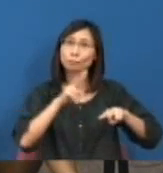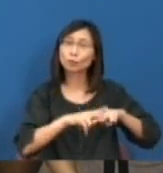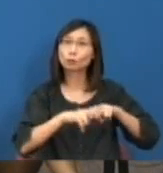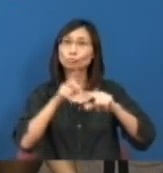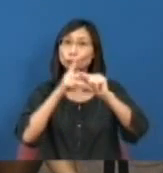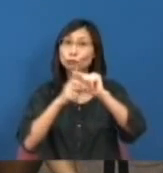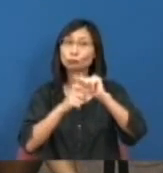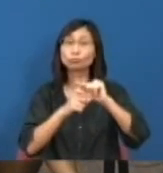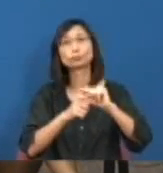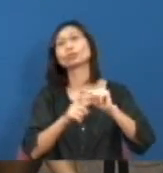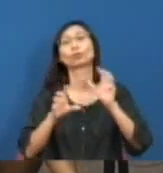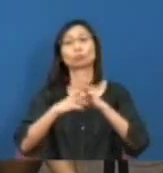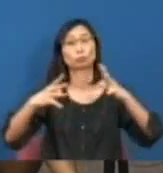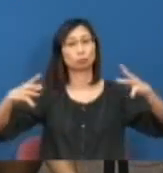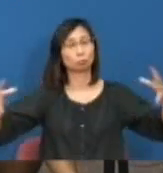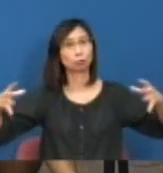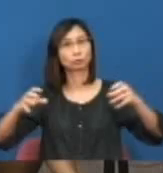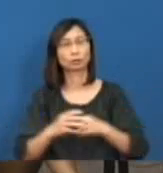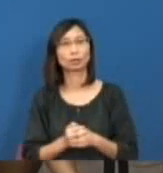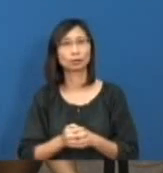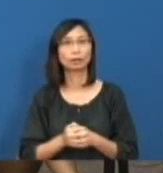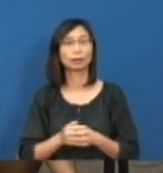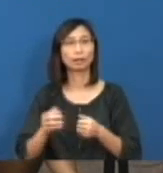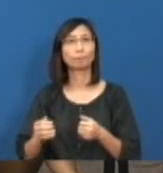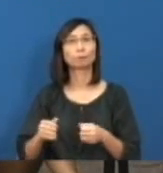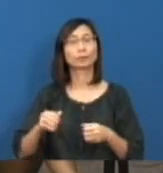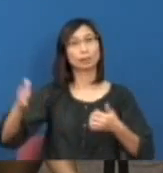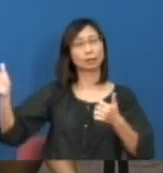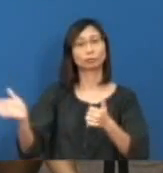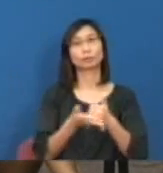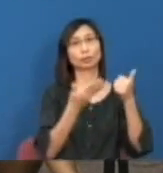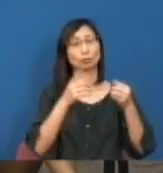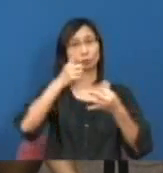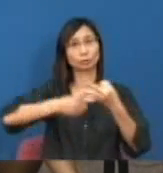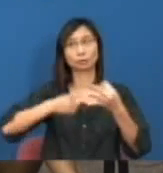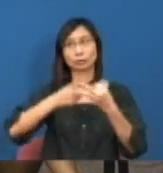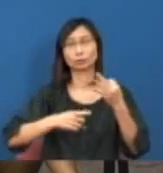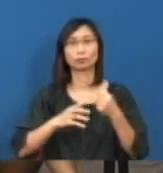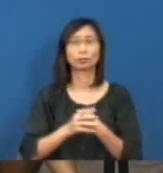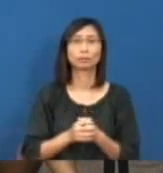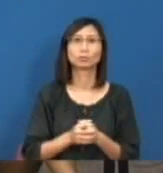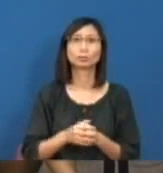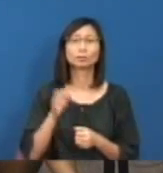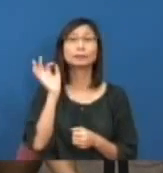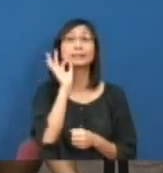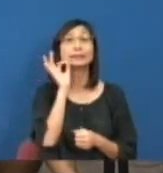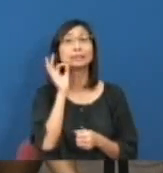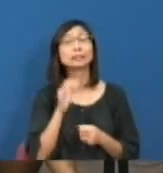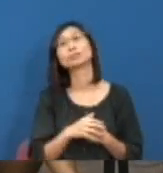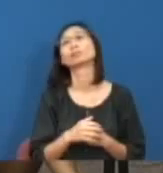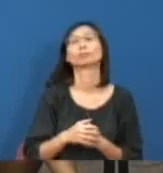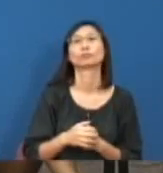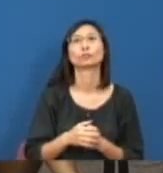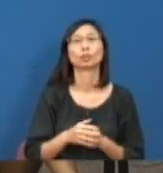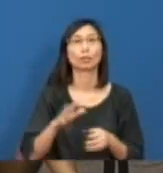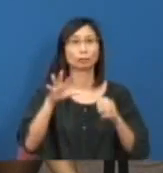治局擴大會議去罷免趙紫陽。 其實甚至嗰一年， 喂，佢得閒，佢不如走去捉下嗰啲